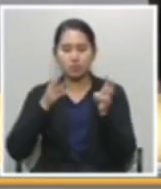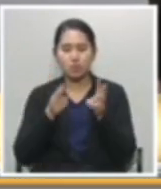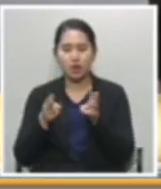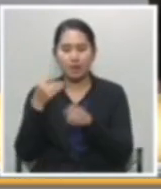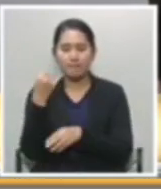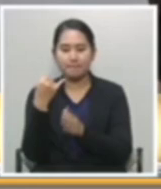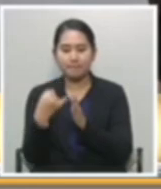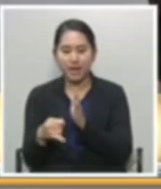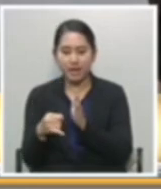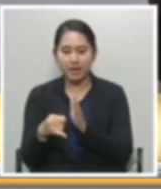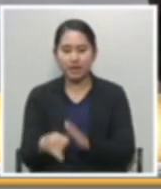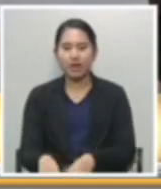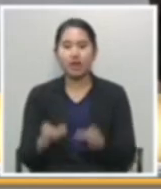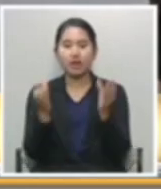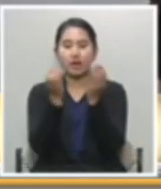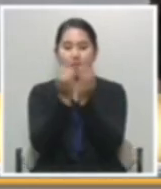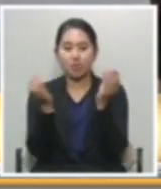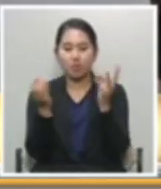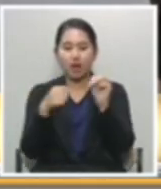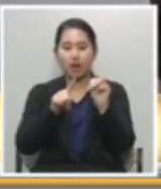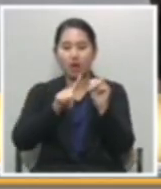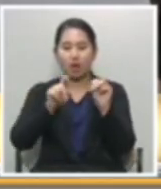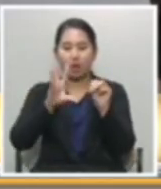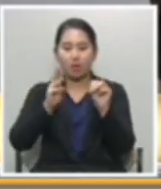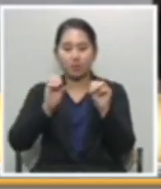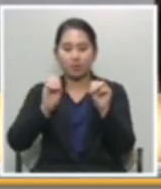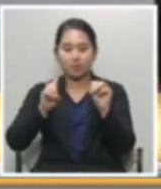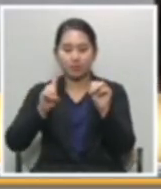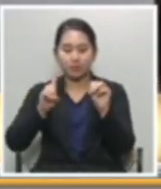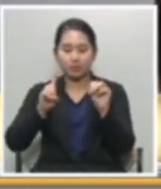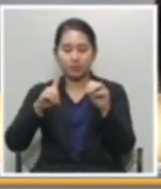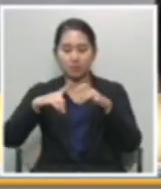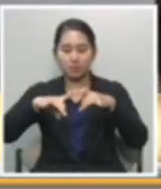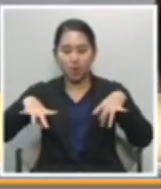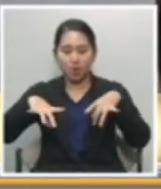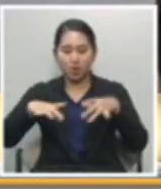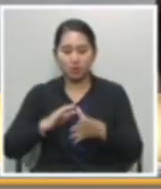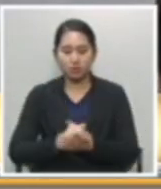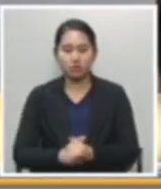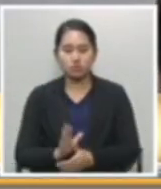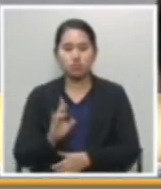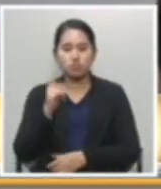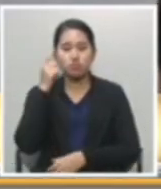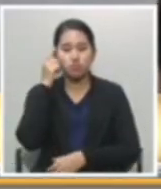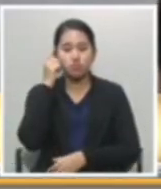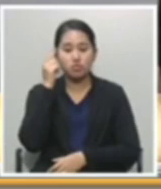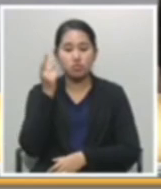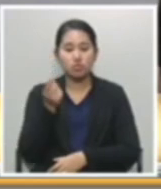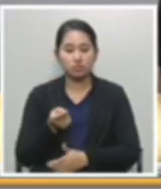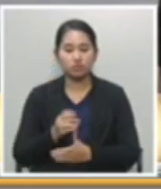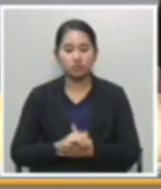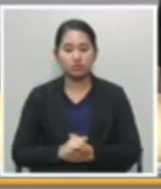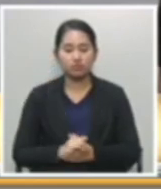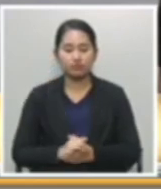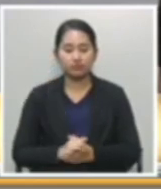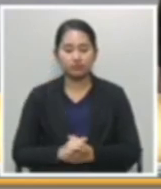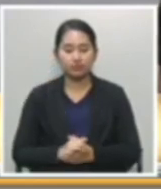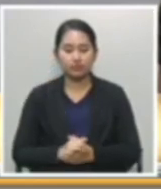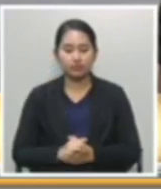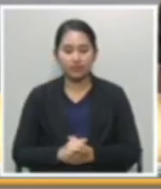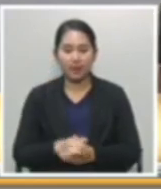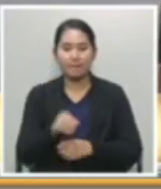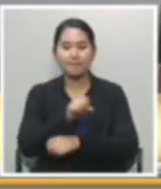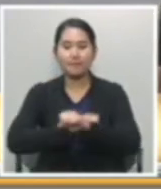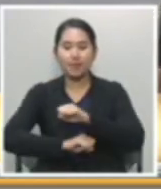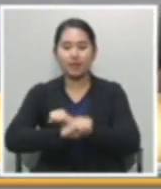ขัดรัฐธรรมนูญมาตรา161นะฮะท่านรู้อยู่ว่าไม่สามารถปฏิบัติห